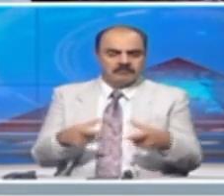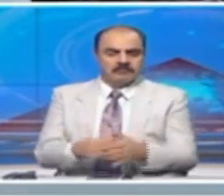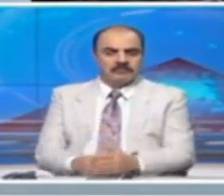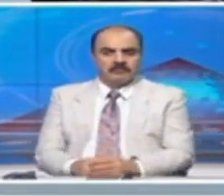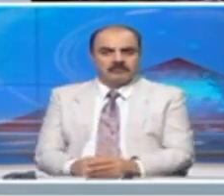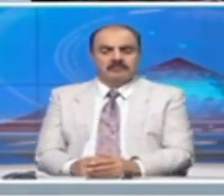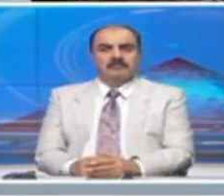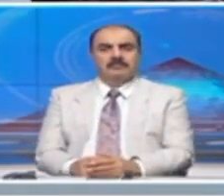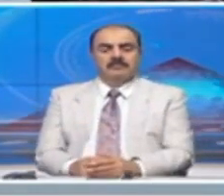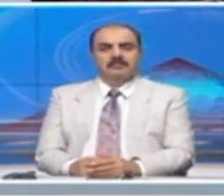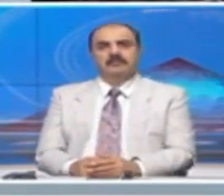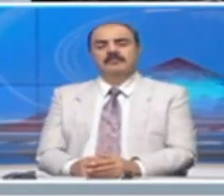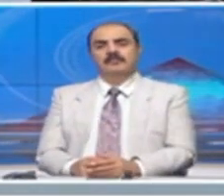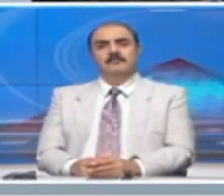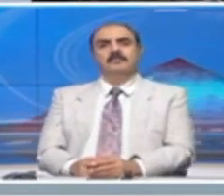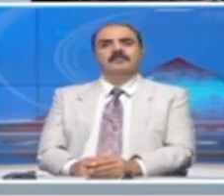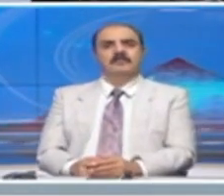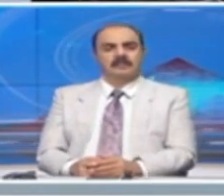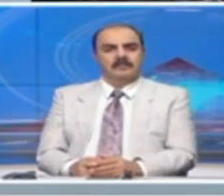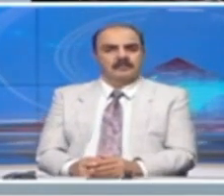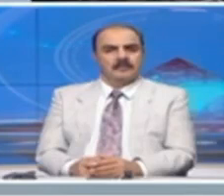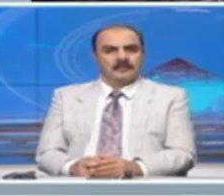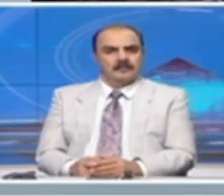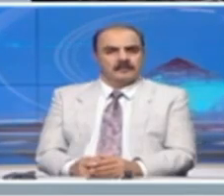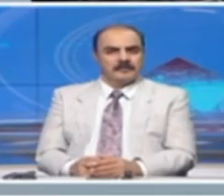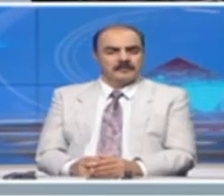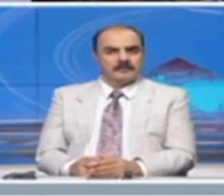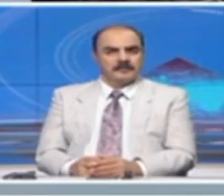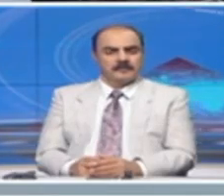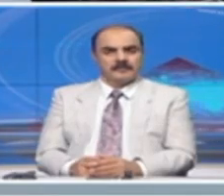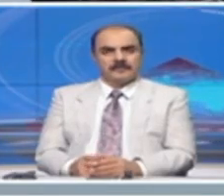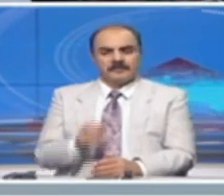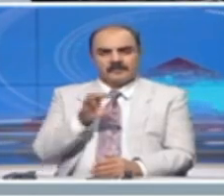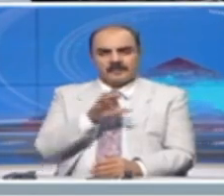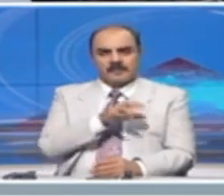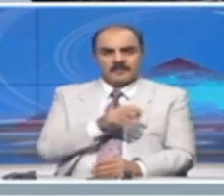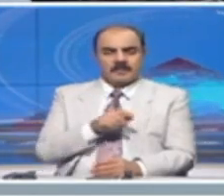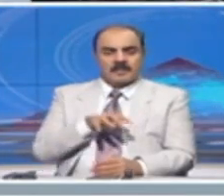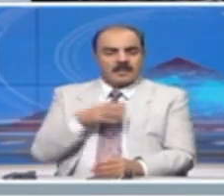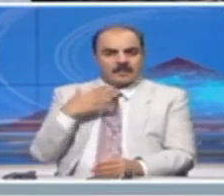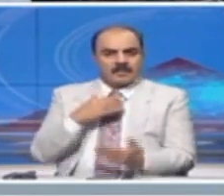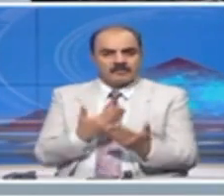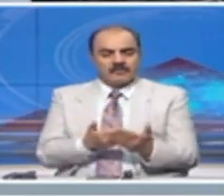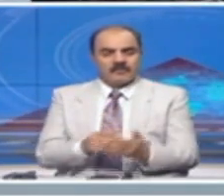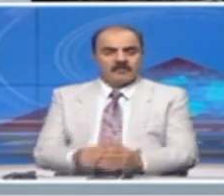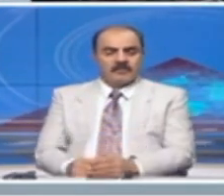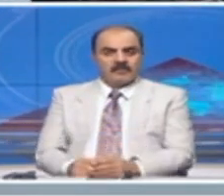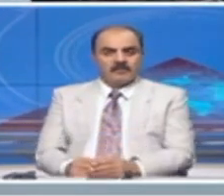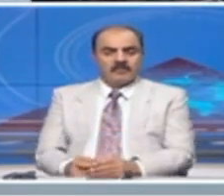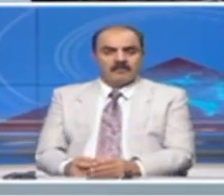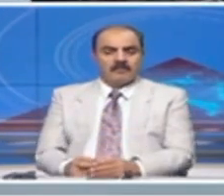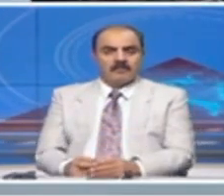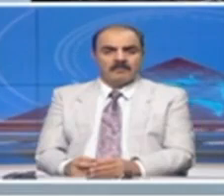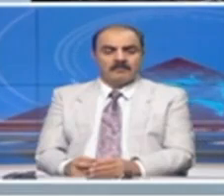وأركز على كلمة استئناف، اجتماعات مجموعة دول الجوار لليبيا. هذه